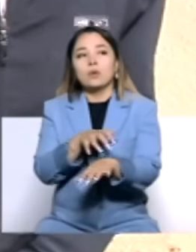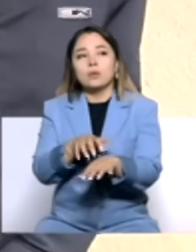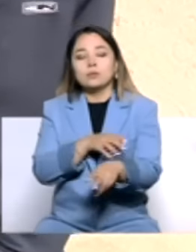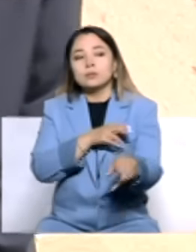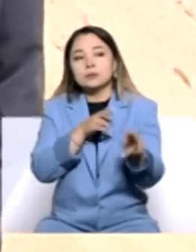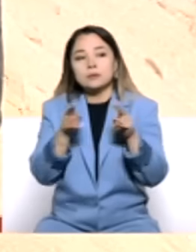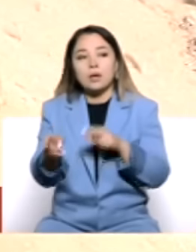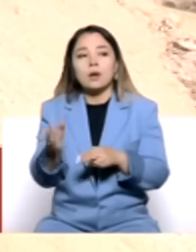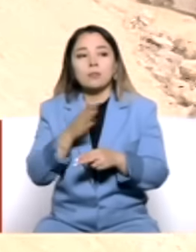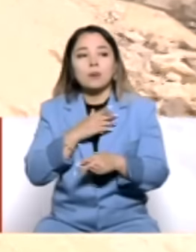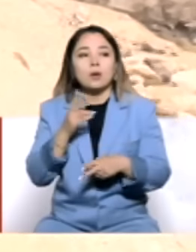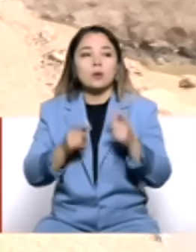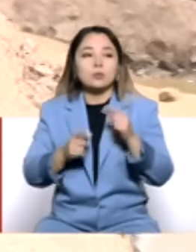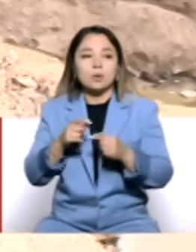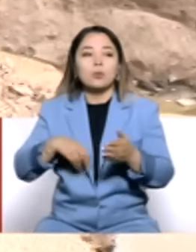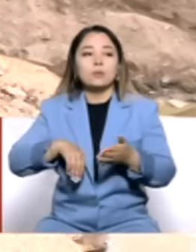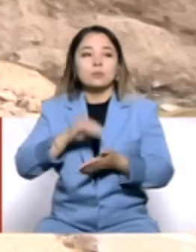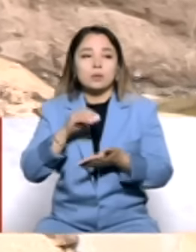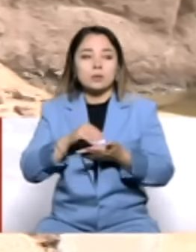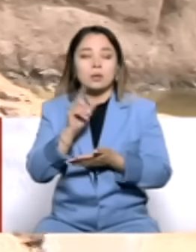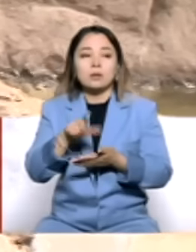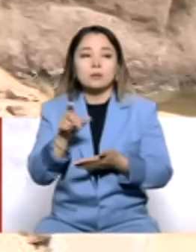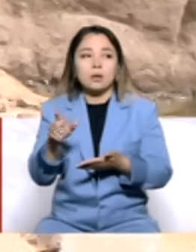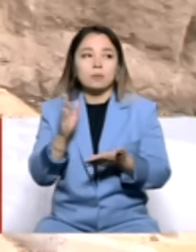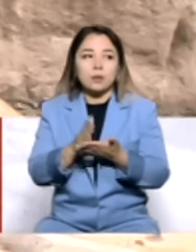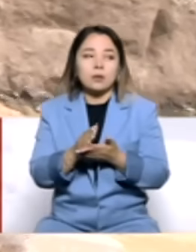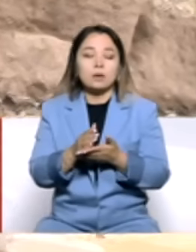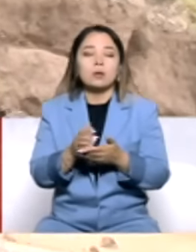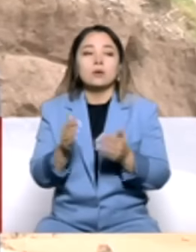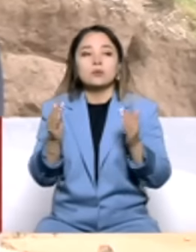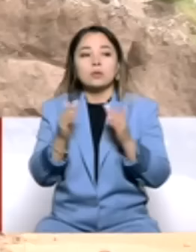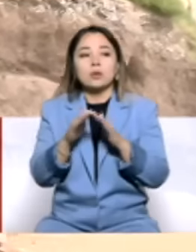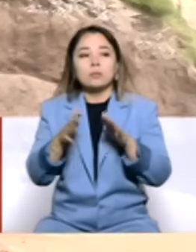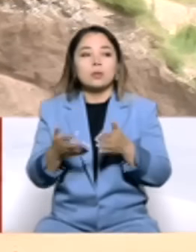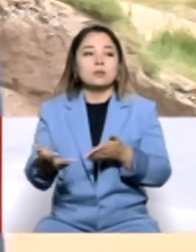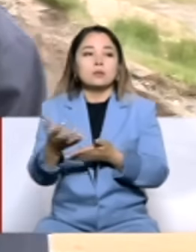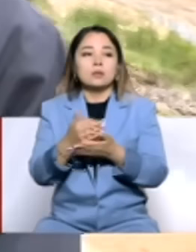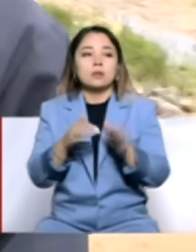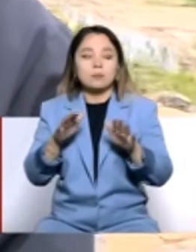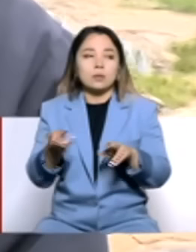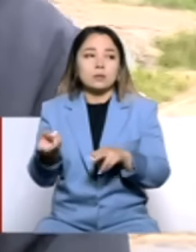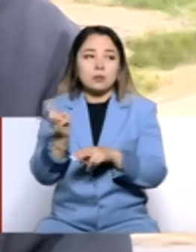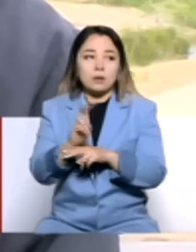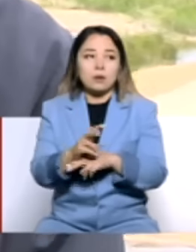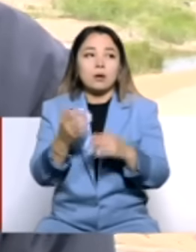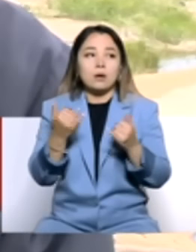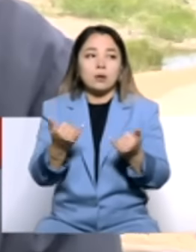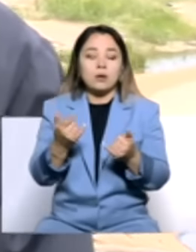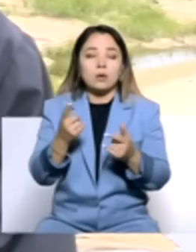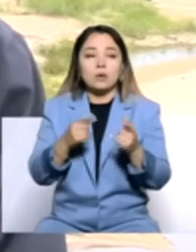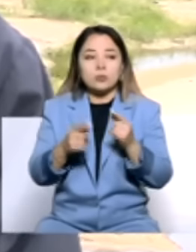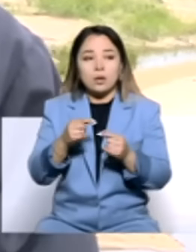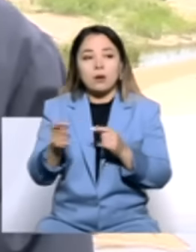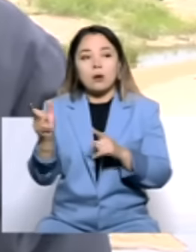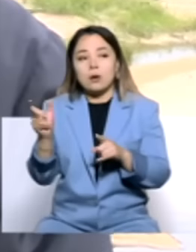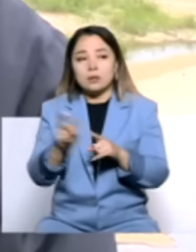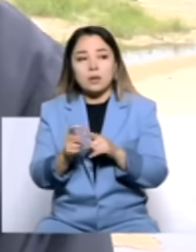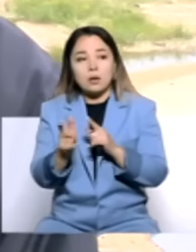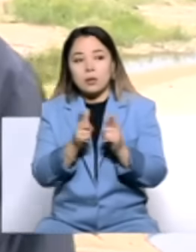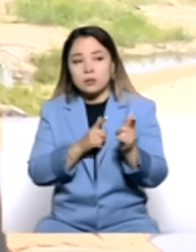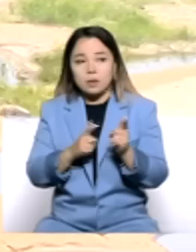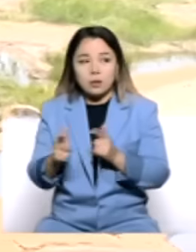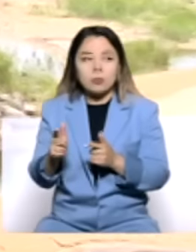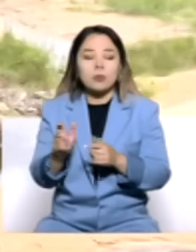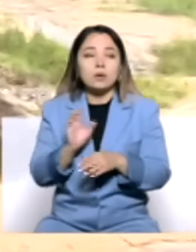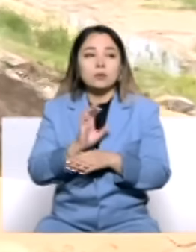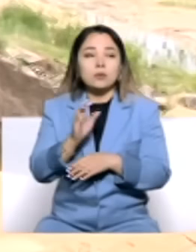келіп, бізге сүт алады жаңағы. Кісілер есік алдына келіп, сүт жинап кетеді. Енді біз сүт дайында қойғамыз, сүт дайында